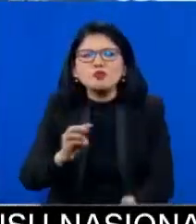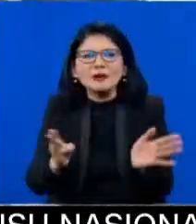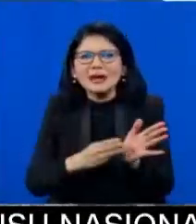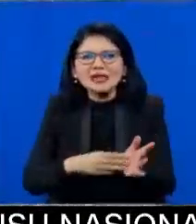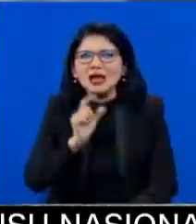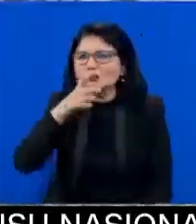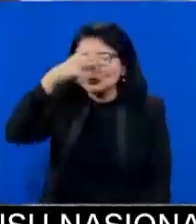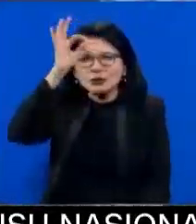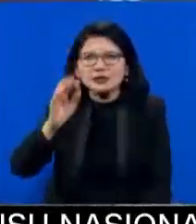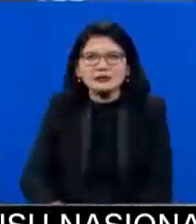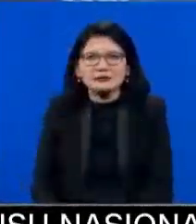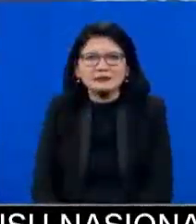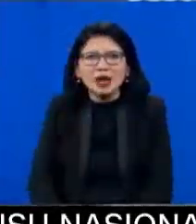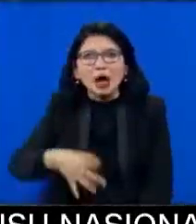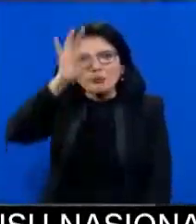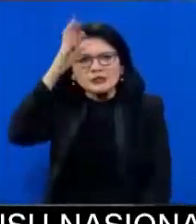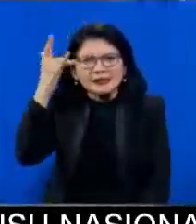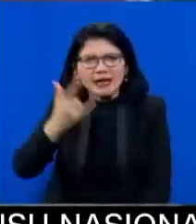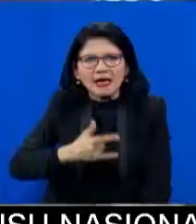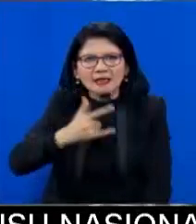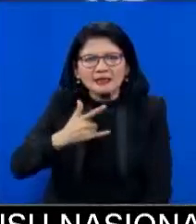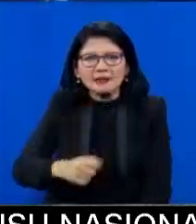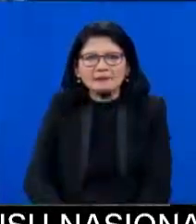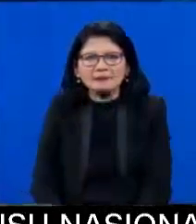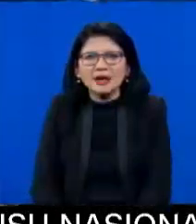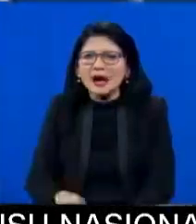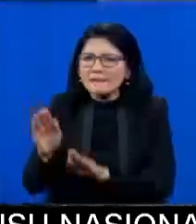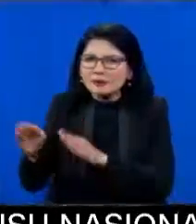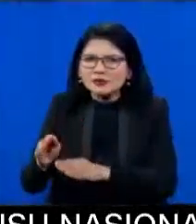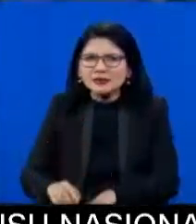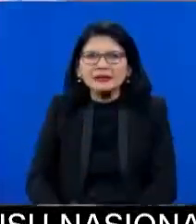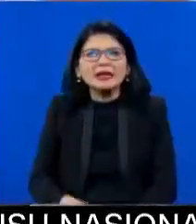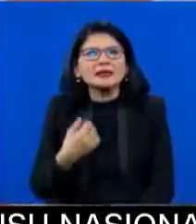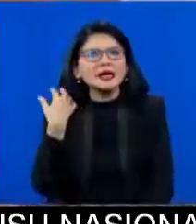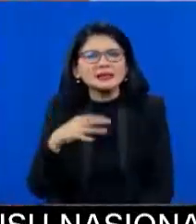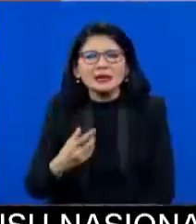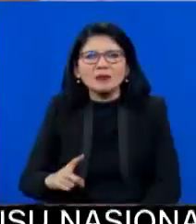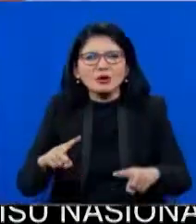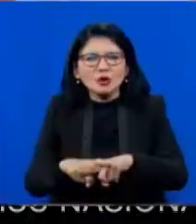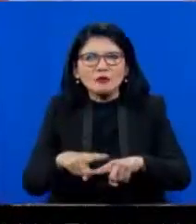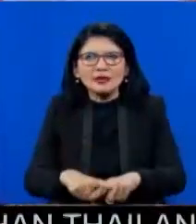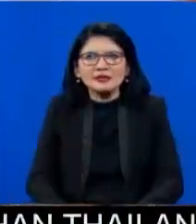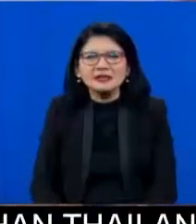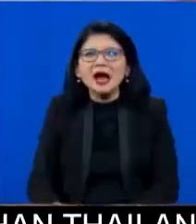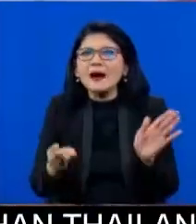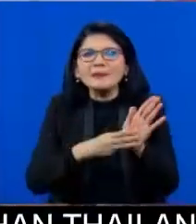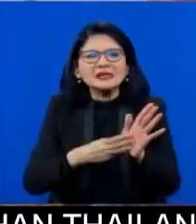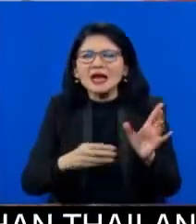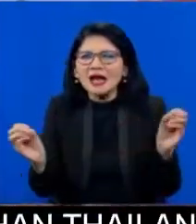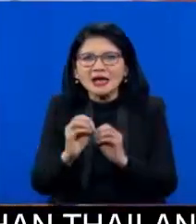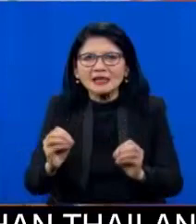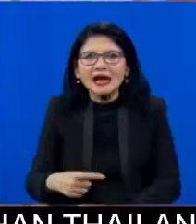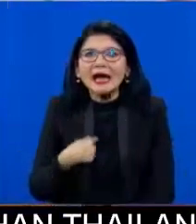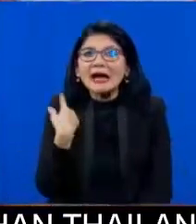polisi. Pihaknya tetap melakukan langkah persuasif dan menghindari konflik. Sementara nggak ada masalah, kita semua lagi